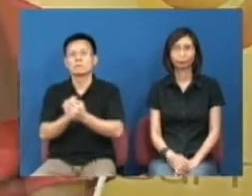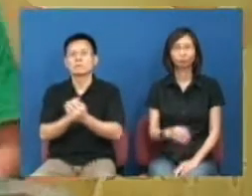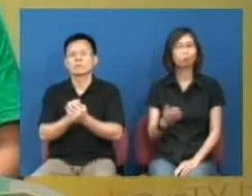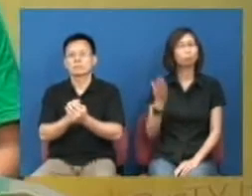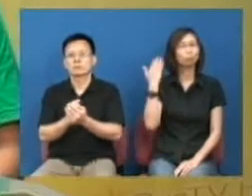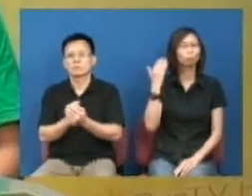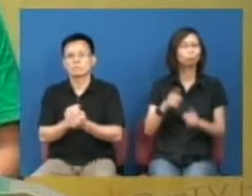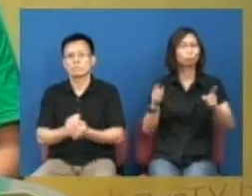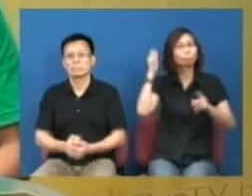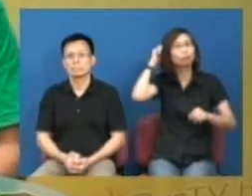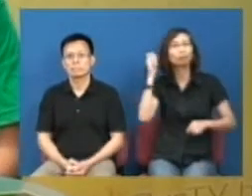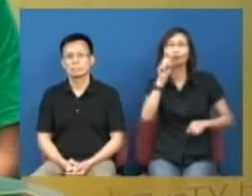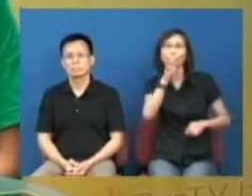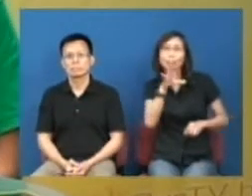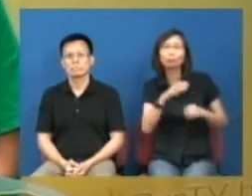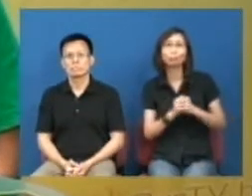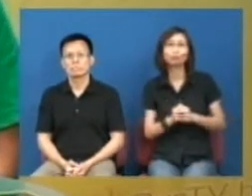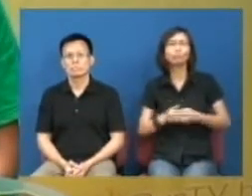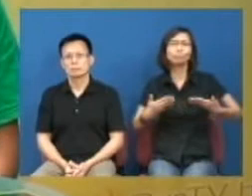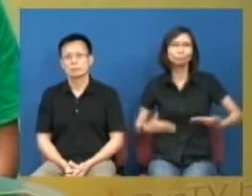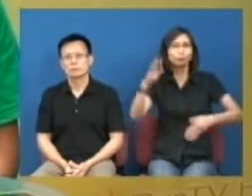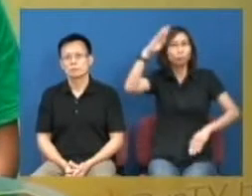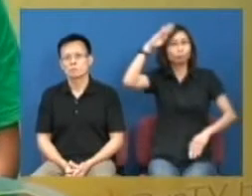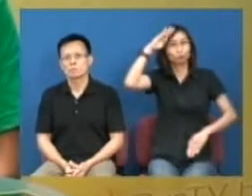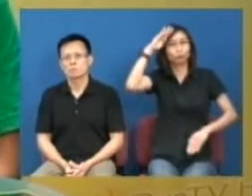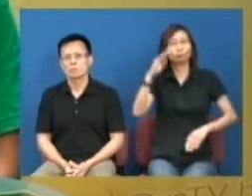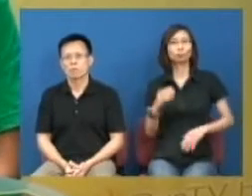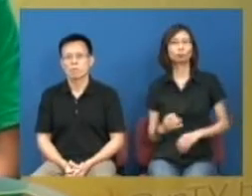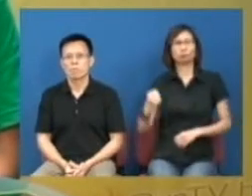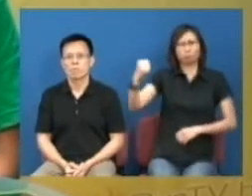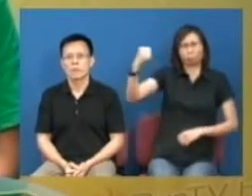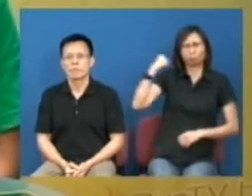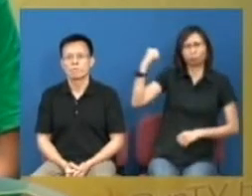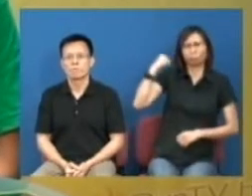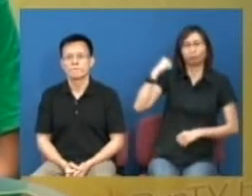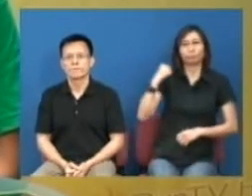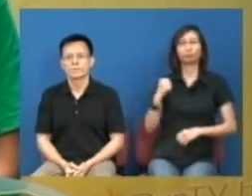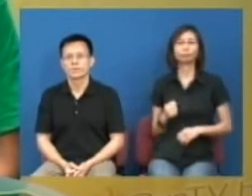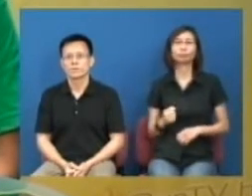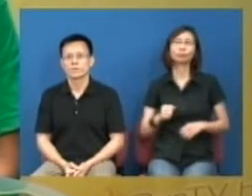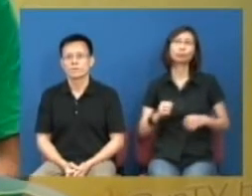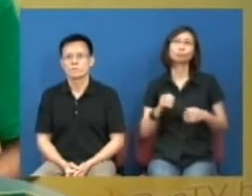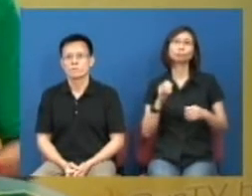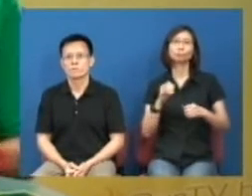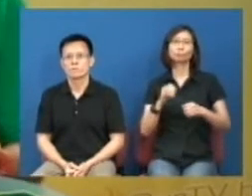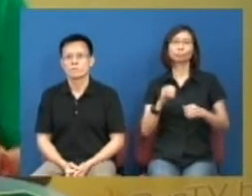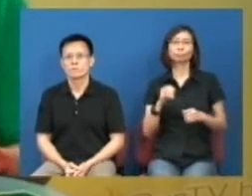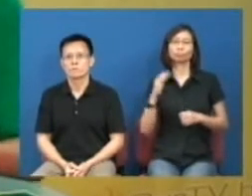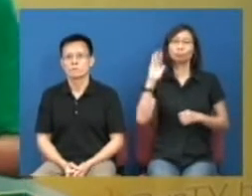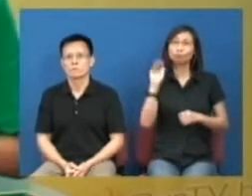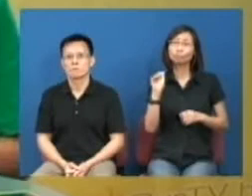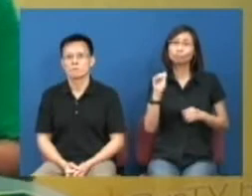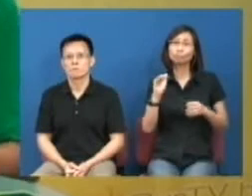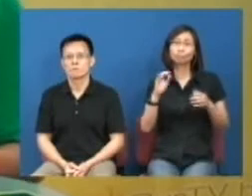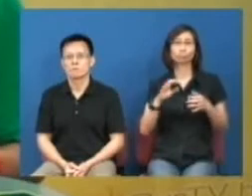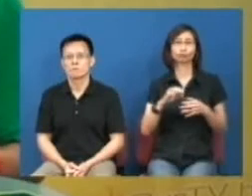頭先長毛都講過，就係話其實而家警方都盡力或者盡量咧，將一啲可能同政府即係有所